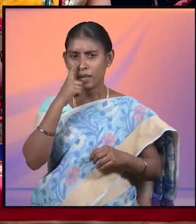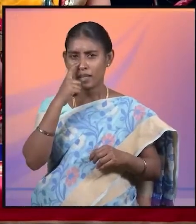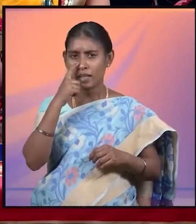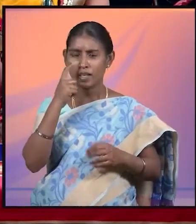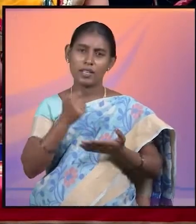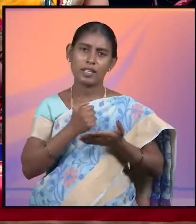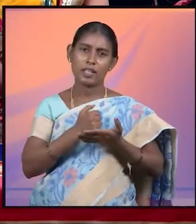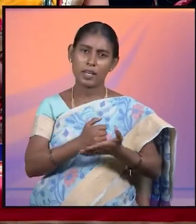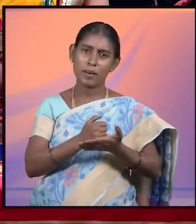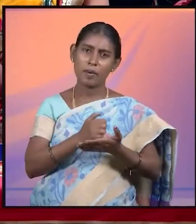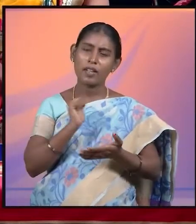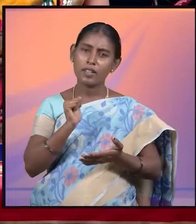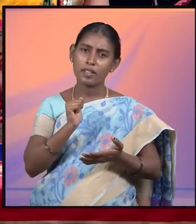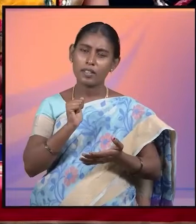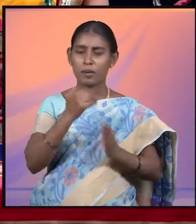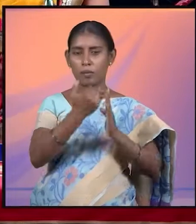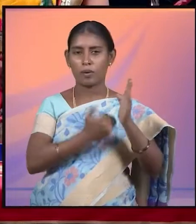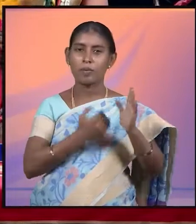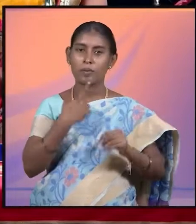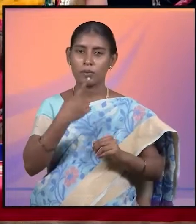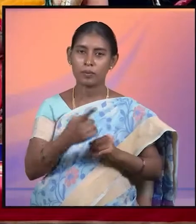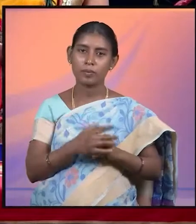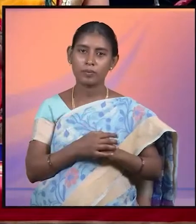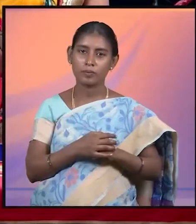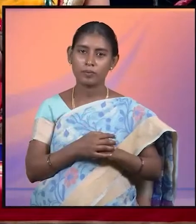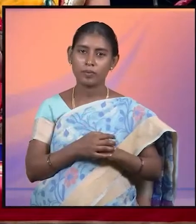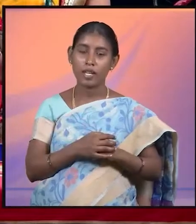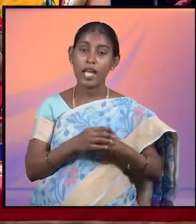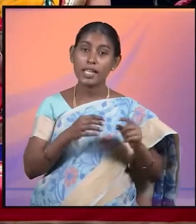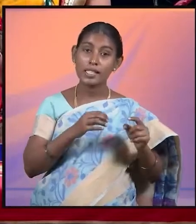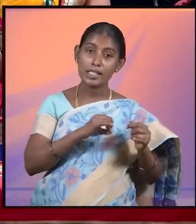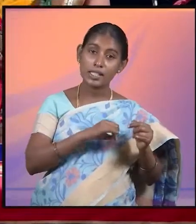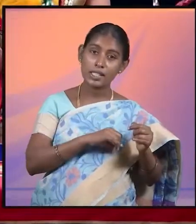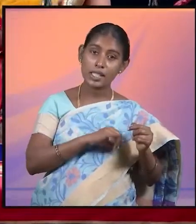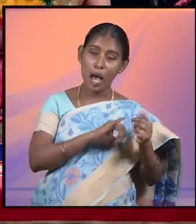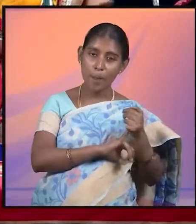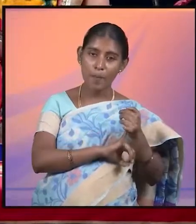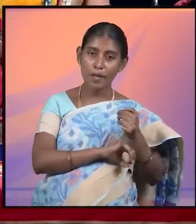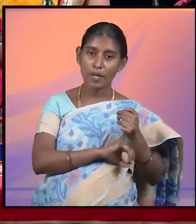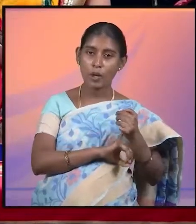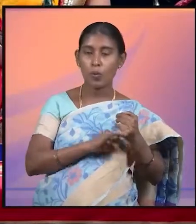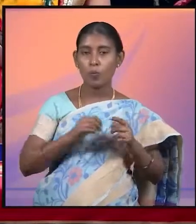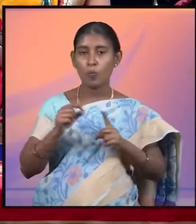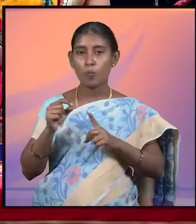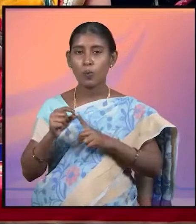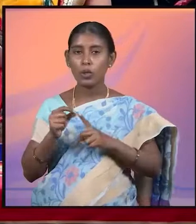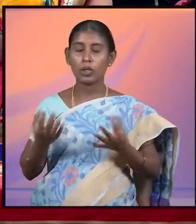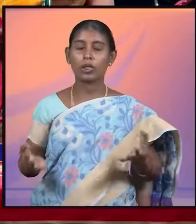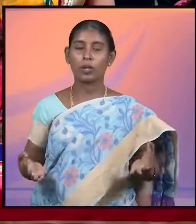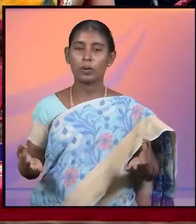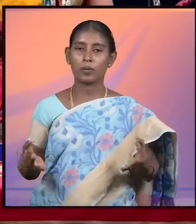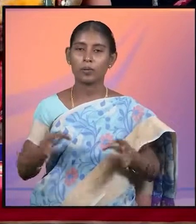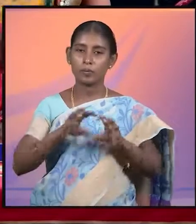புரிஞ்சுக்கிட்டோமா? சொல்றேன், சமணமும் புத்தமும் ஓங்கி இருந்த காலத்துல கோவலன் மாதவி